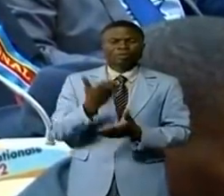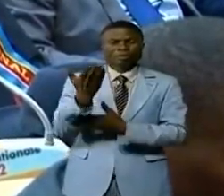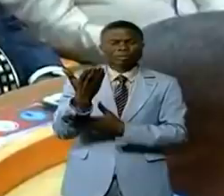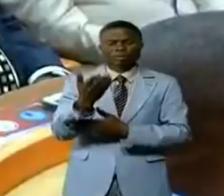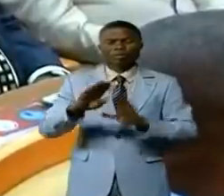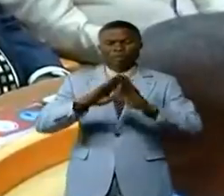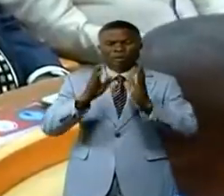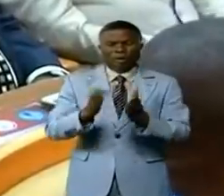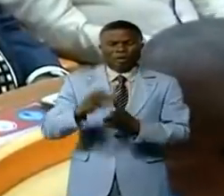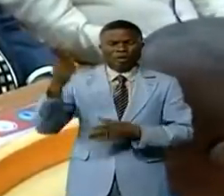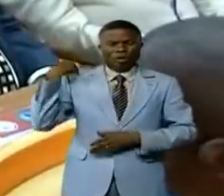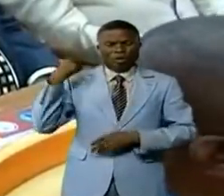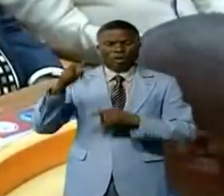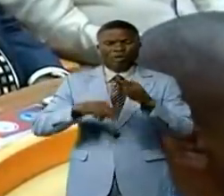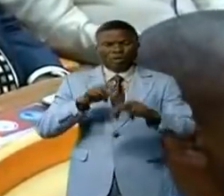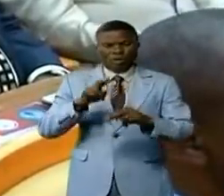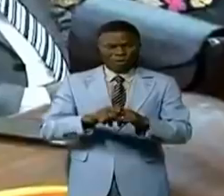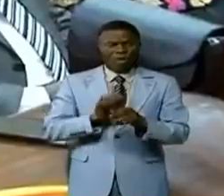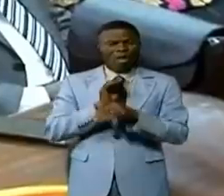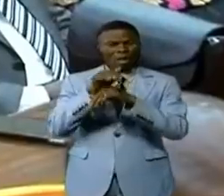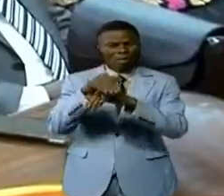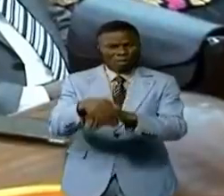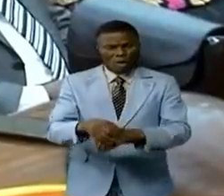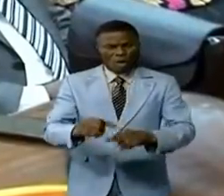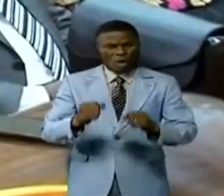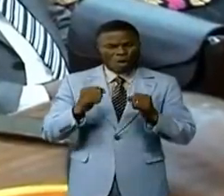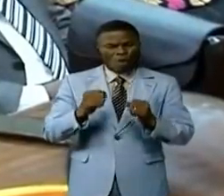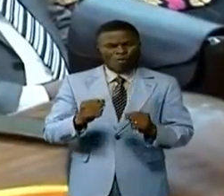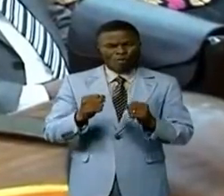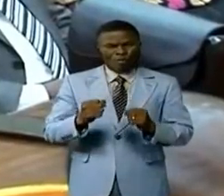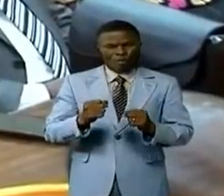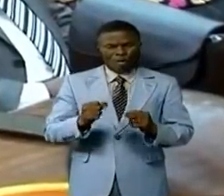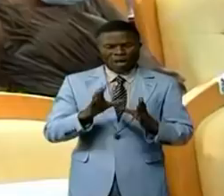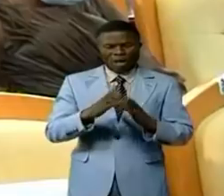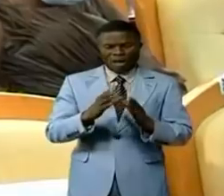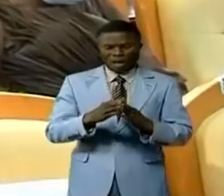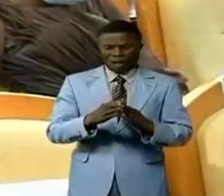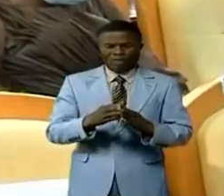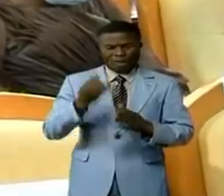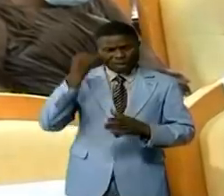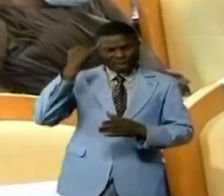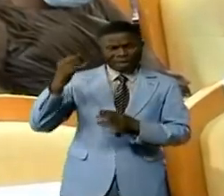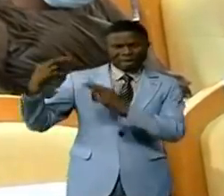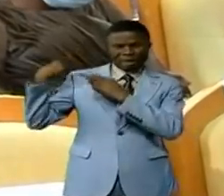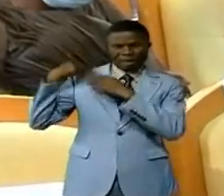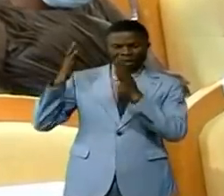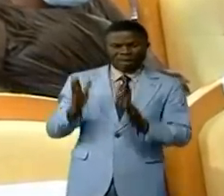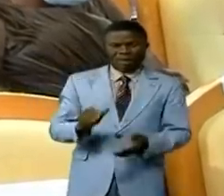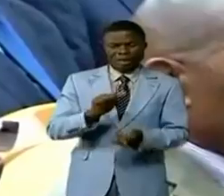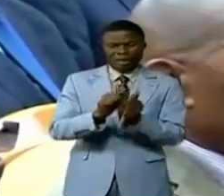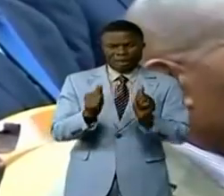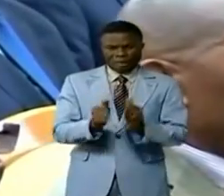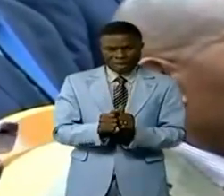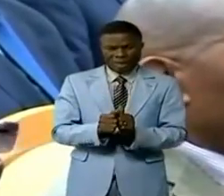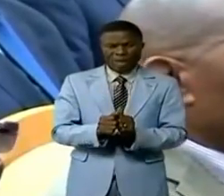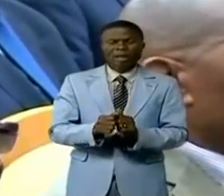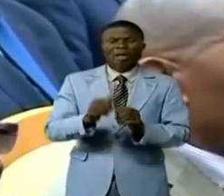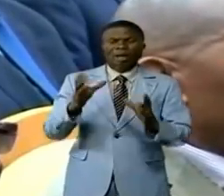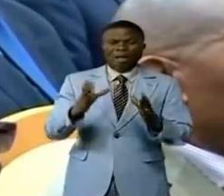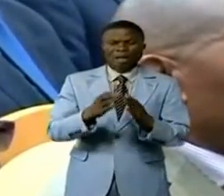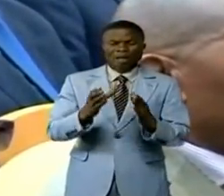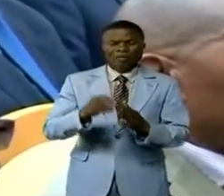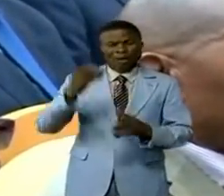invité les élus du peuple à s'impliquer avec beaucoup plus de sens des responsabilités dans les questions liées de plus près à